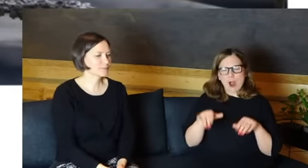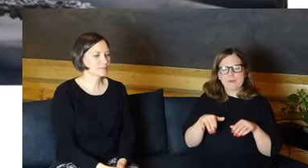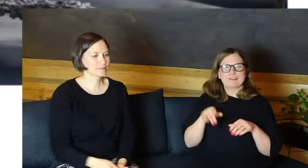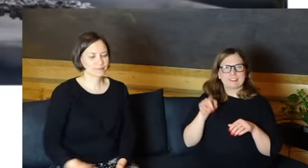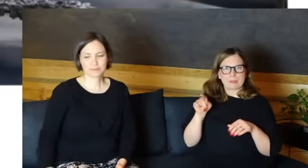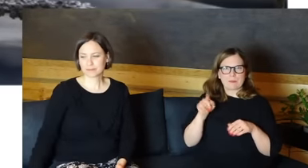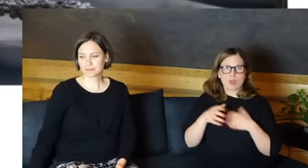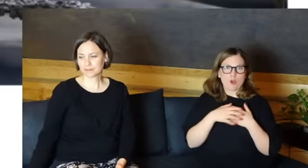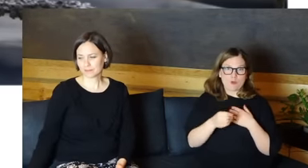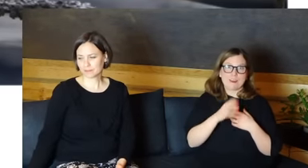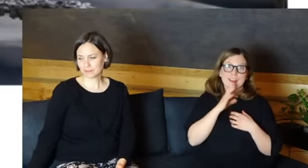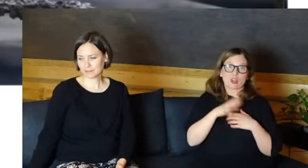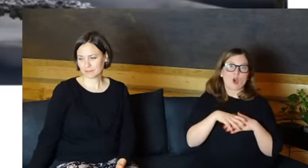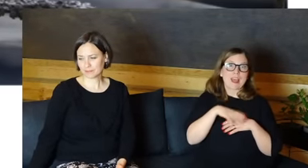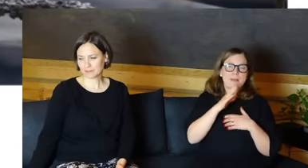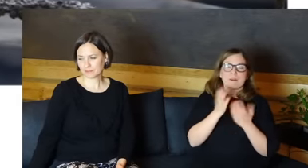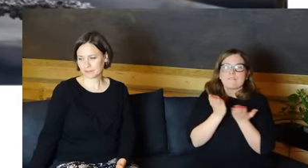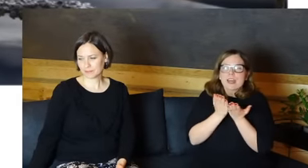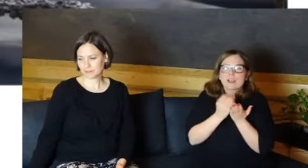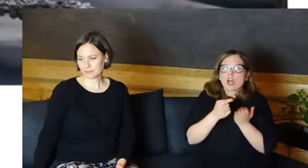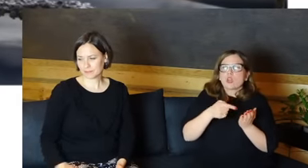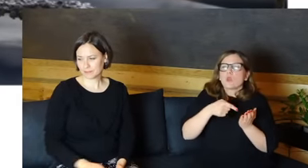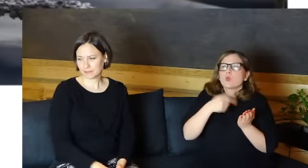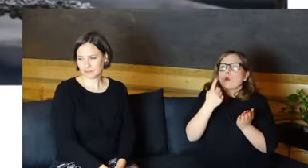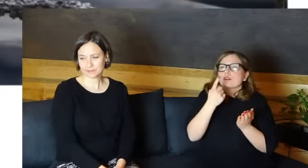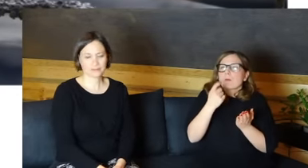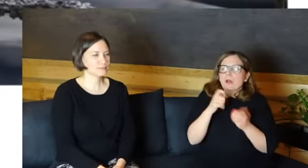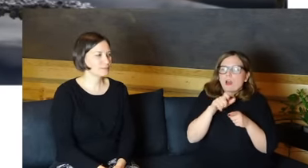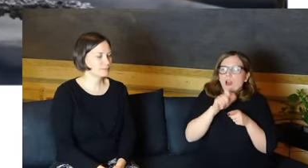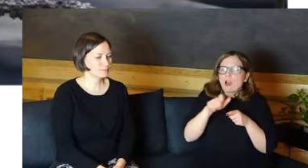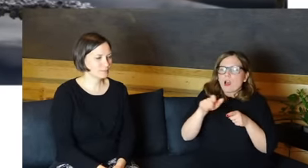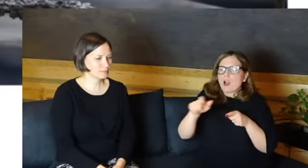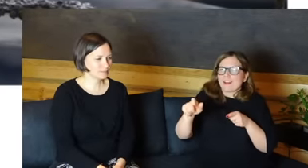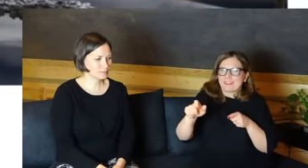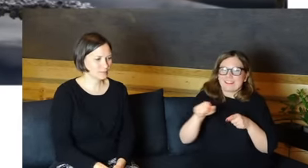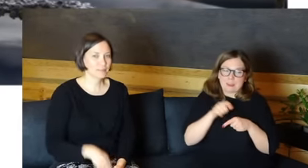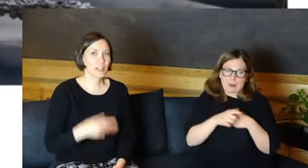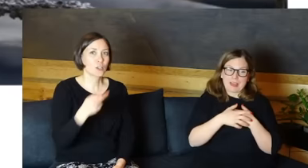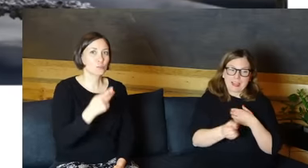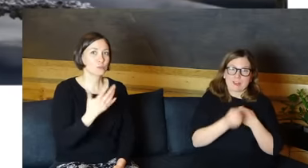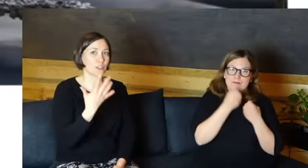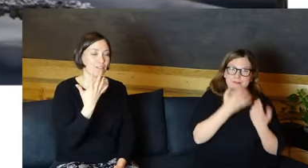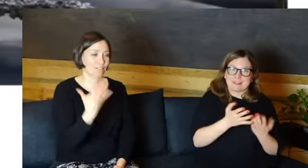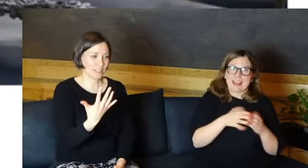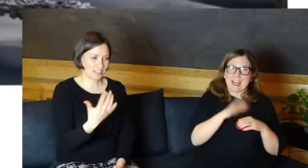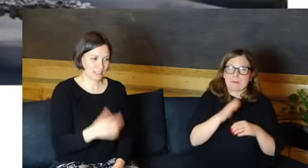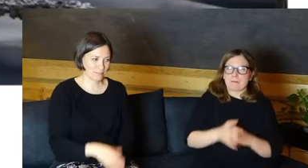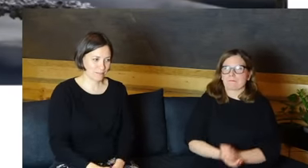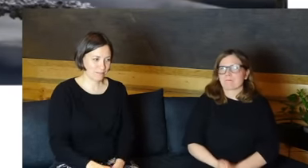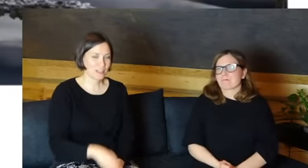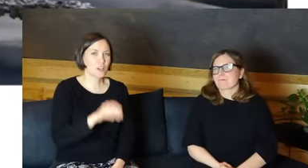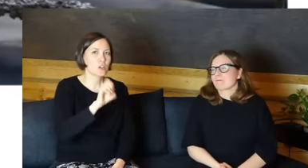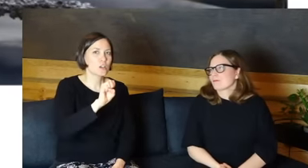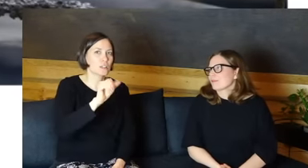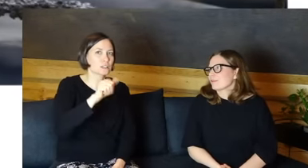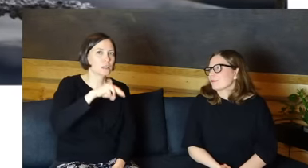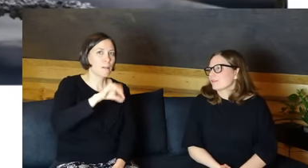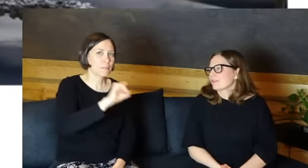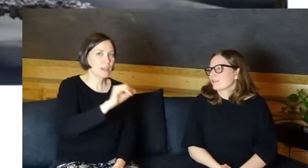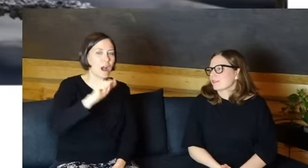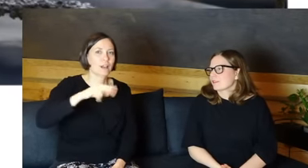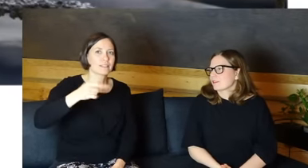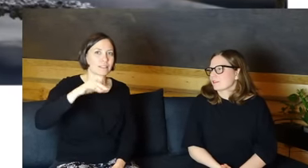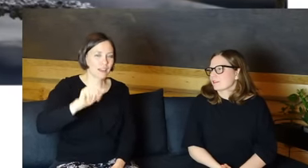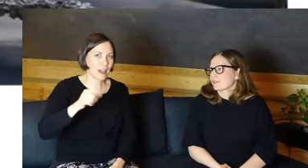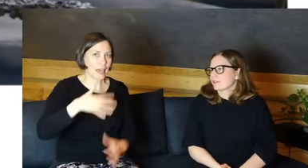kuva kertoo enemmän kuin tuhat sanan. No niin, kysymys viisi. Jos Sami Anttila hermostuu, niin saako silloin